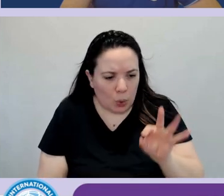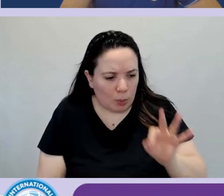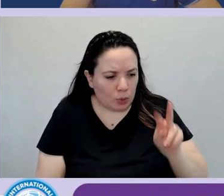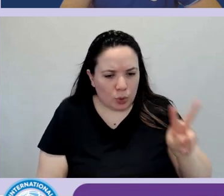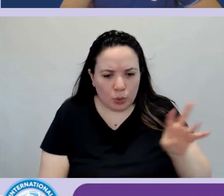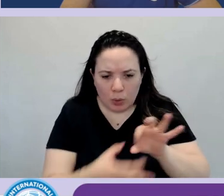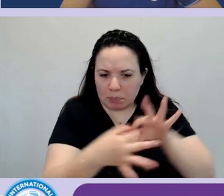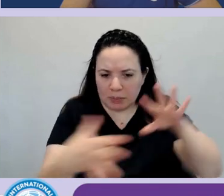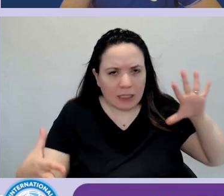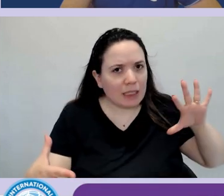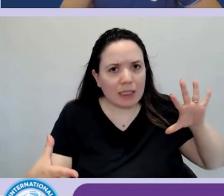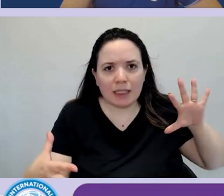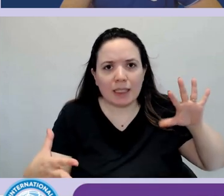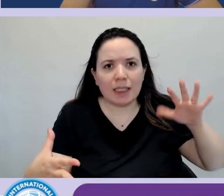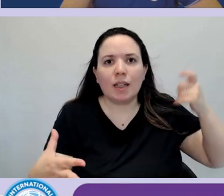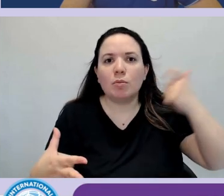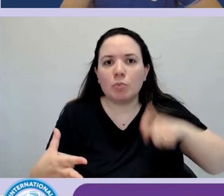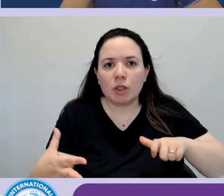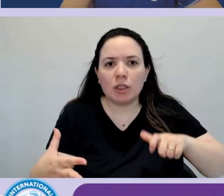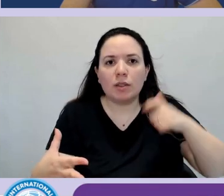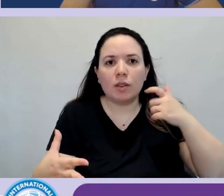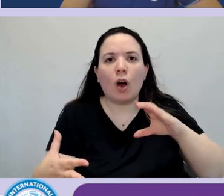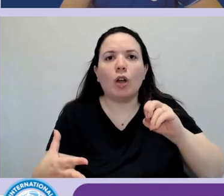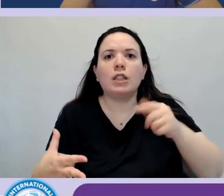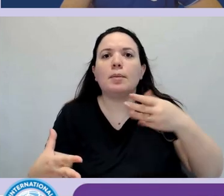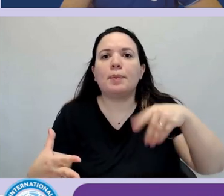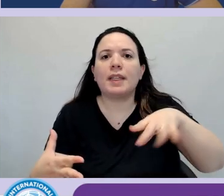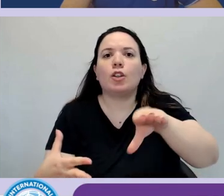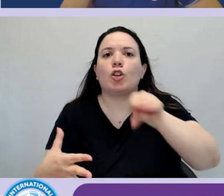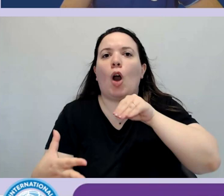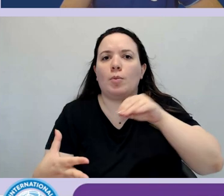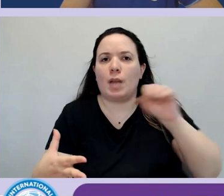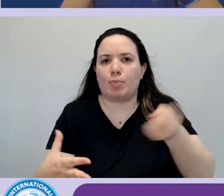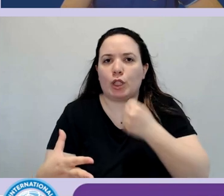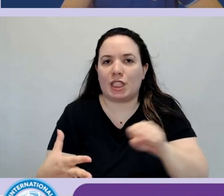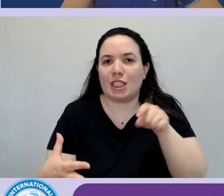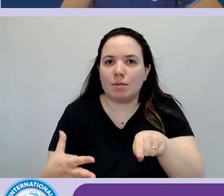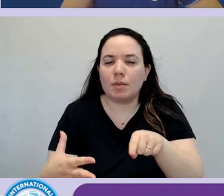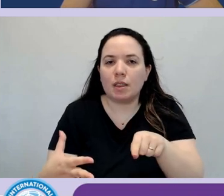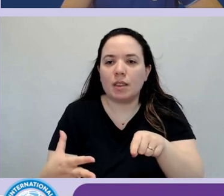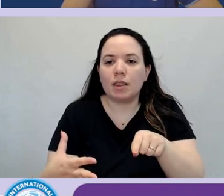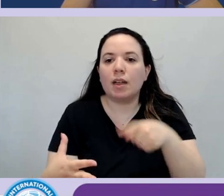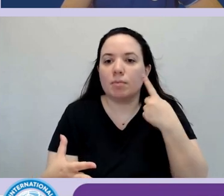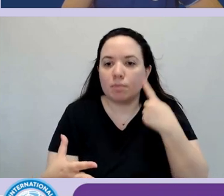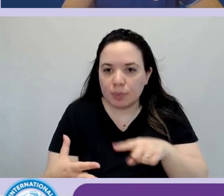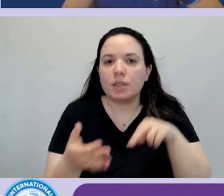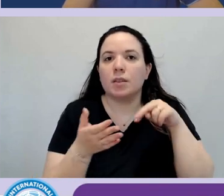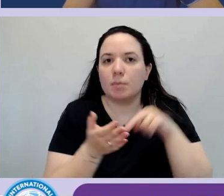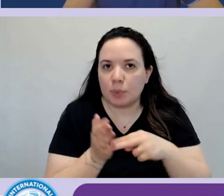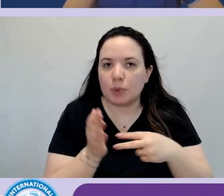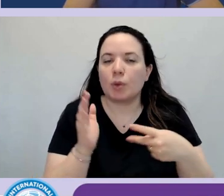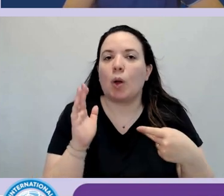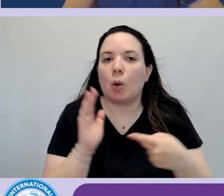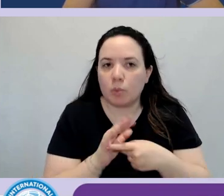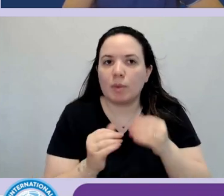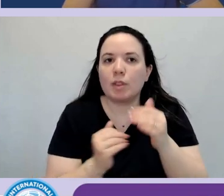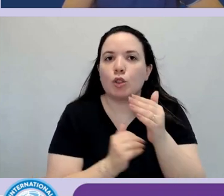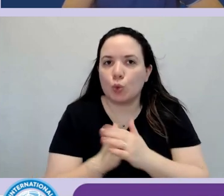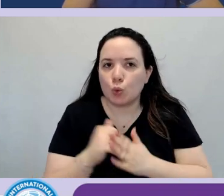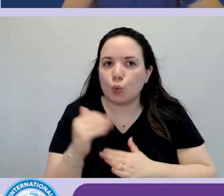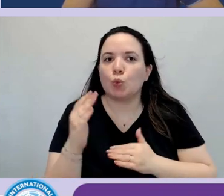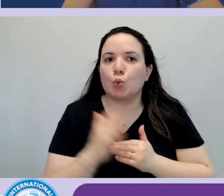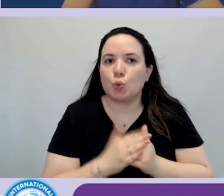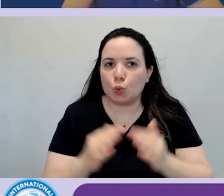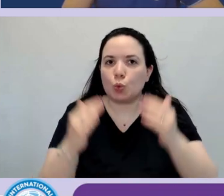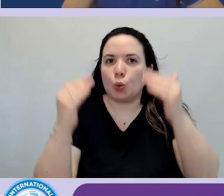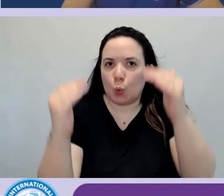2.2 perché per esempio non permette la copia dell otp e quindi ci sono problemi veramente strutturali che